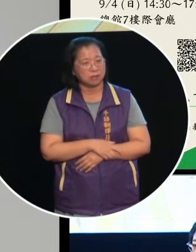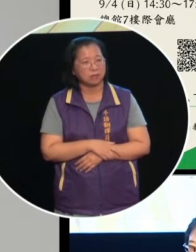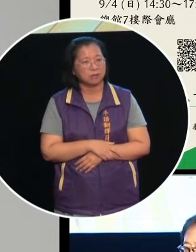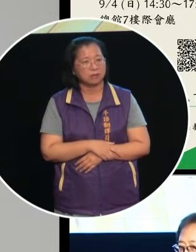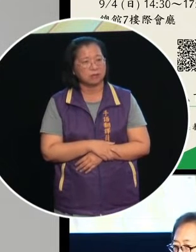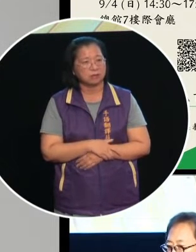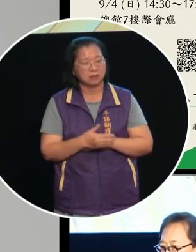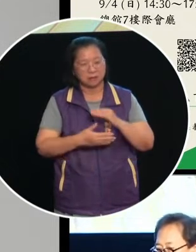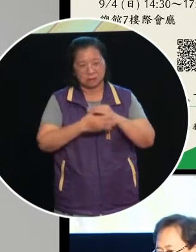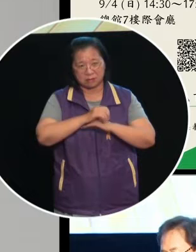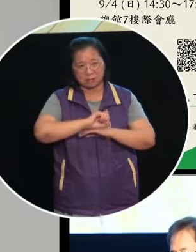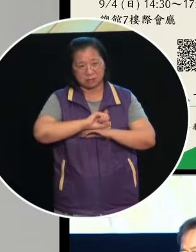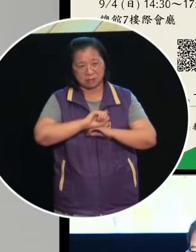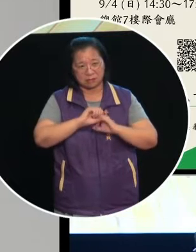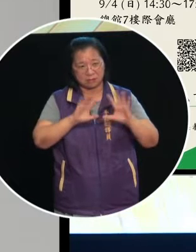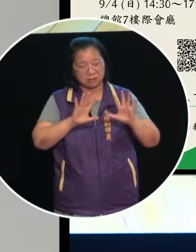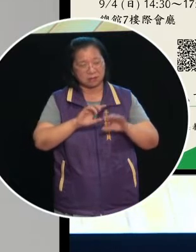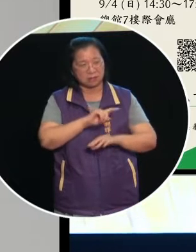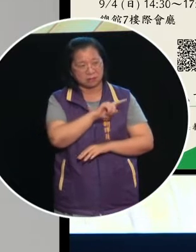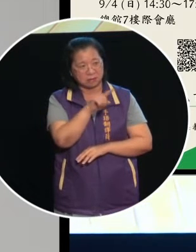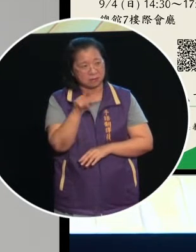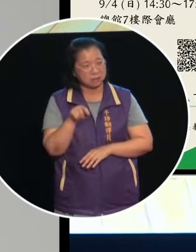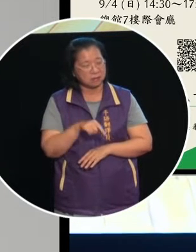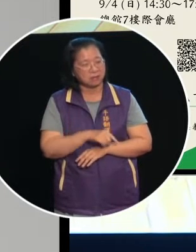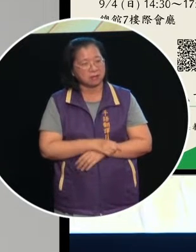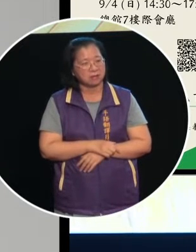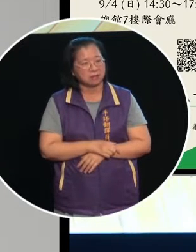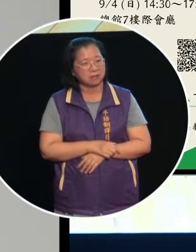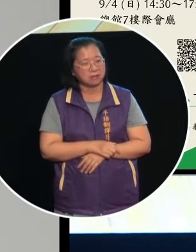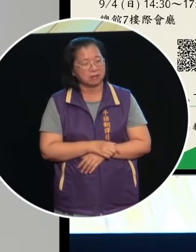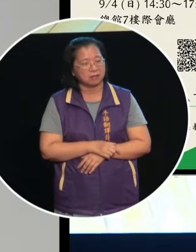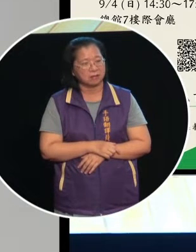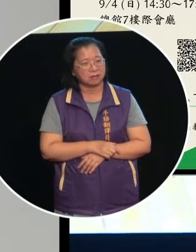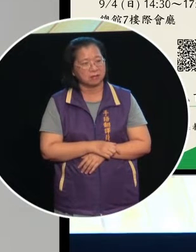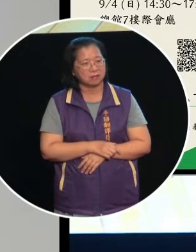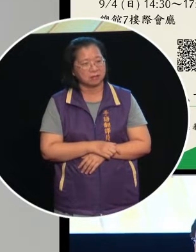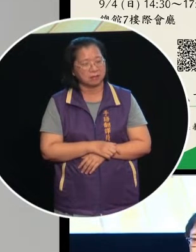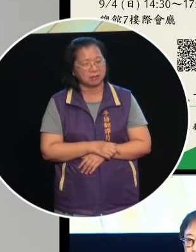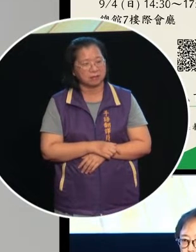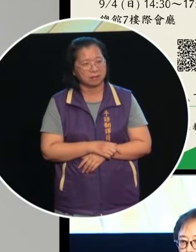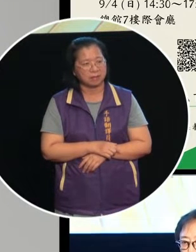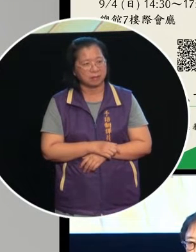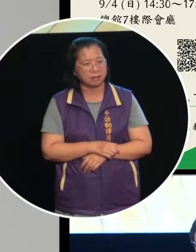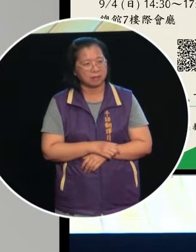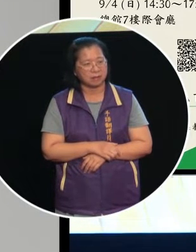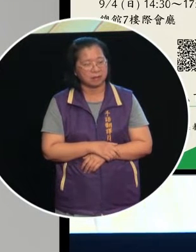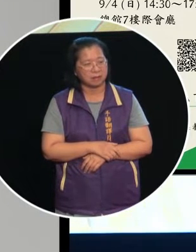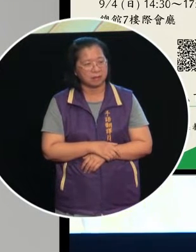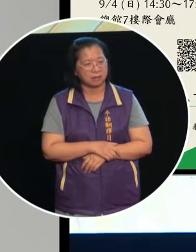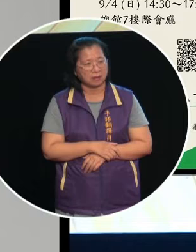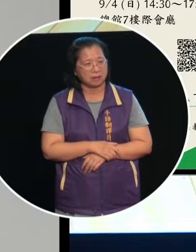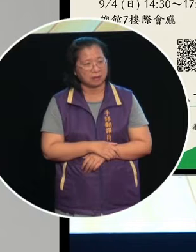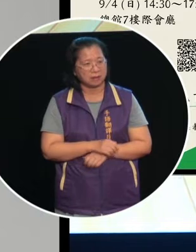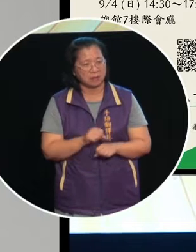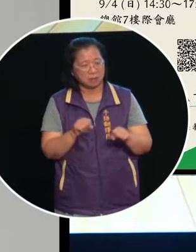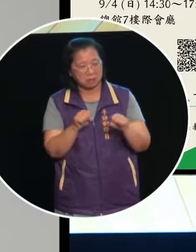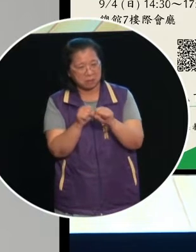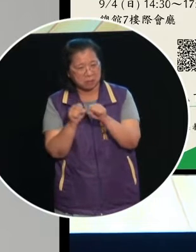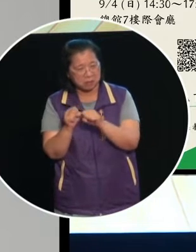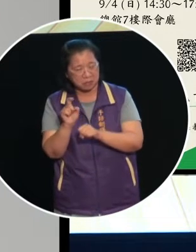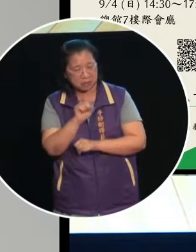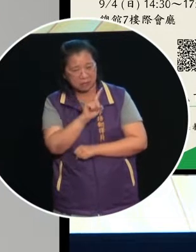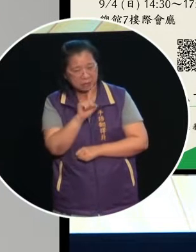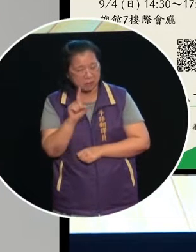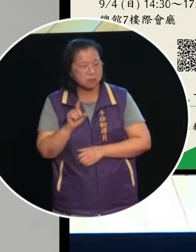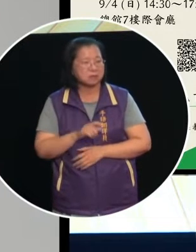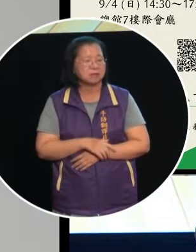媒体被介绍的地方是看起来很恐怖，破坏家庭，破坏夫妻，破坏小孩